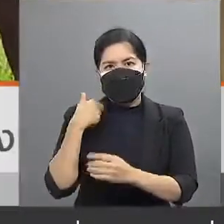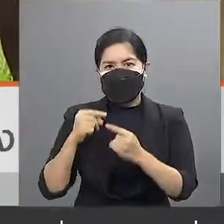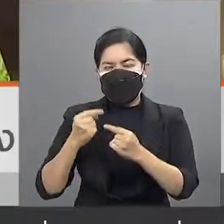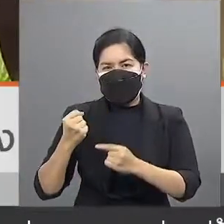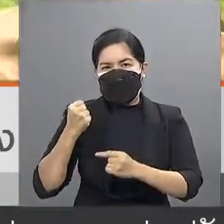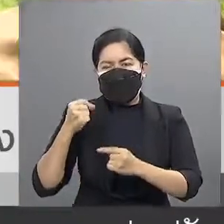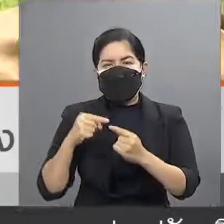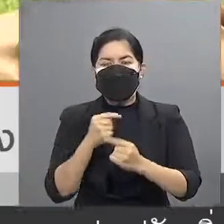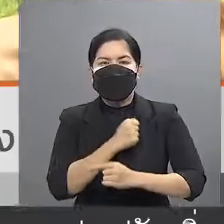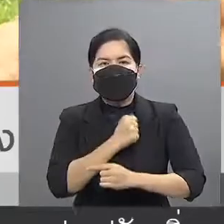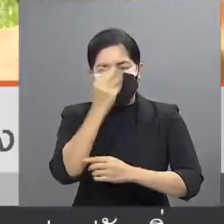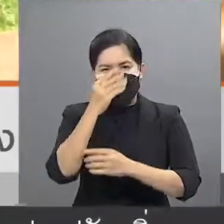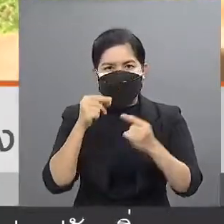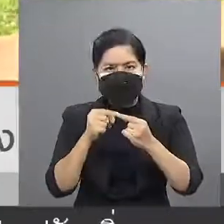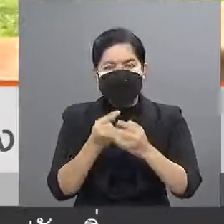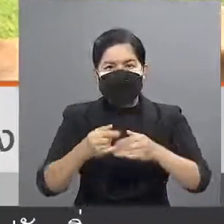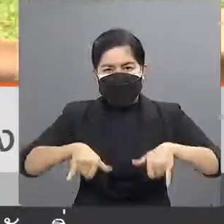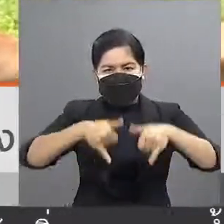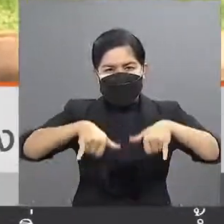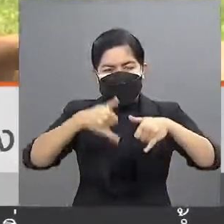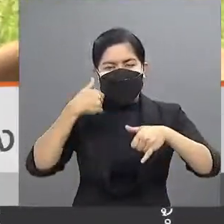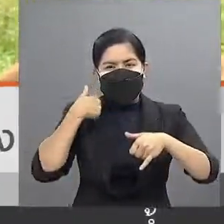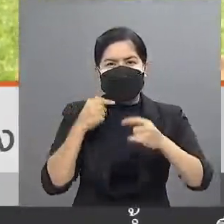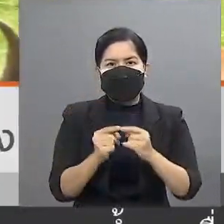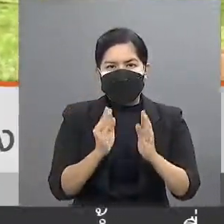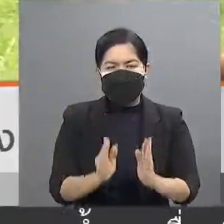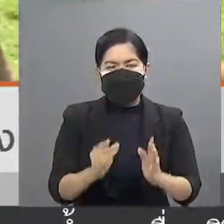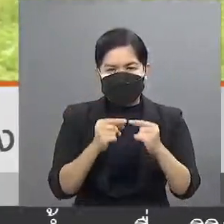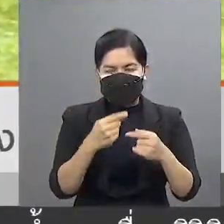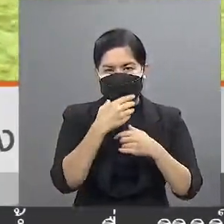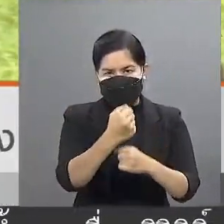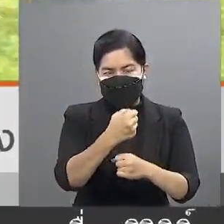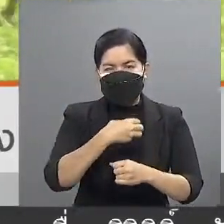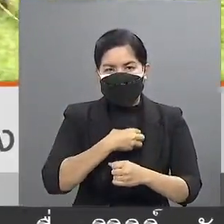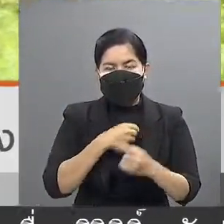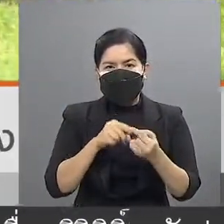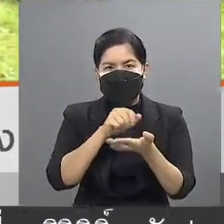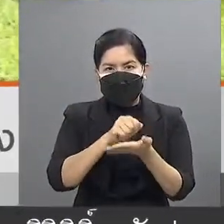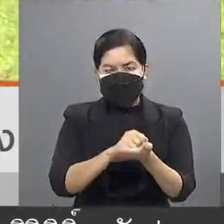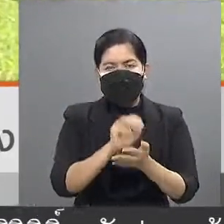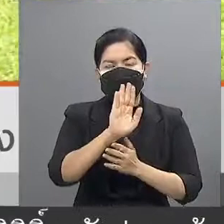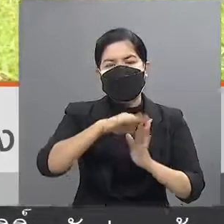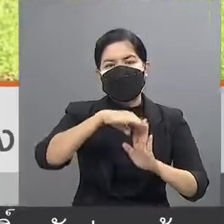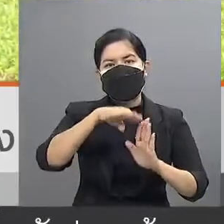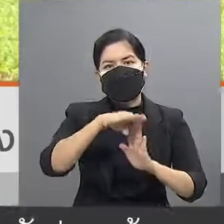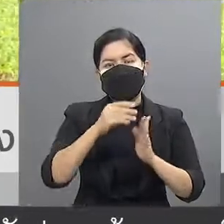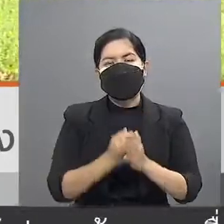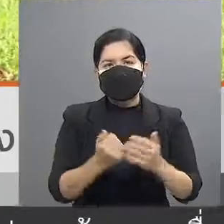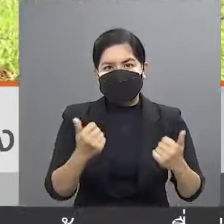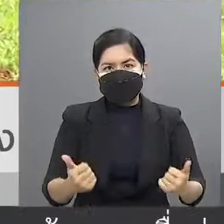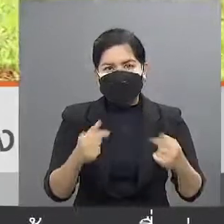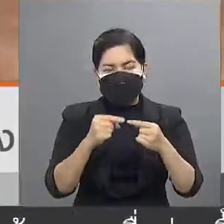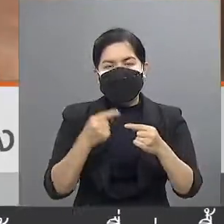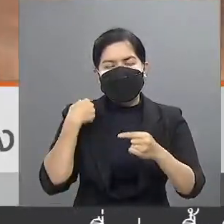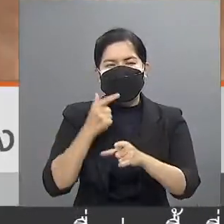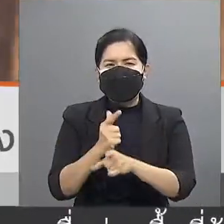ายเลือดนักสู้ทำให้เป็นที่ต้องการของผู้นิยมเลี้ยงวัวชนในจังหวัดทางภาคเหนือขณะนี้ทางฟาร์มผลิตลูกวัวไม่ทันต่อความต้องการของลูกค้